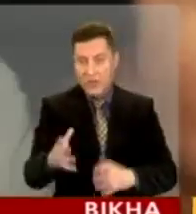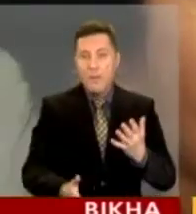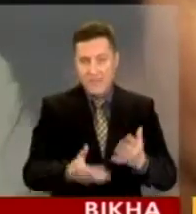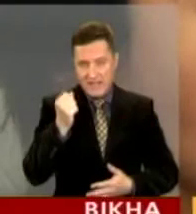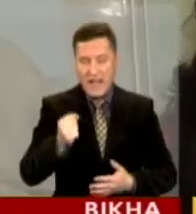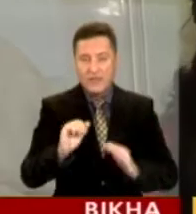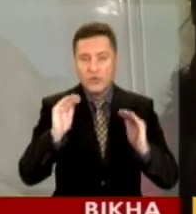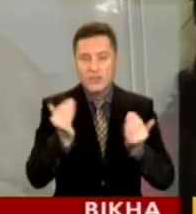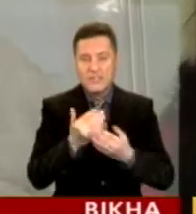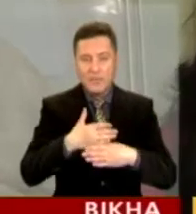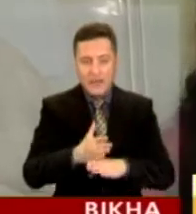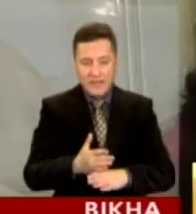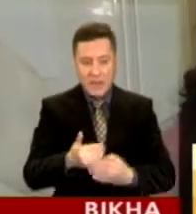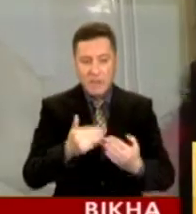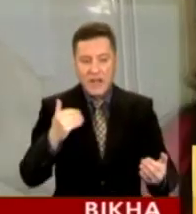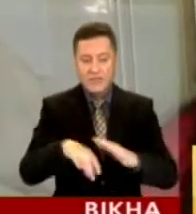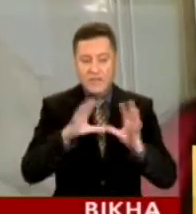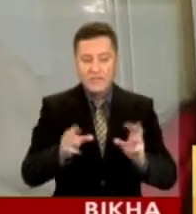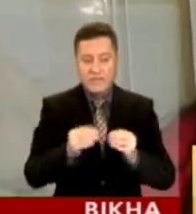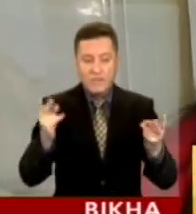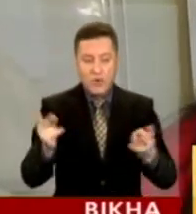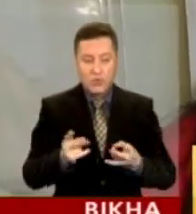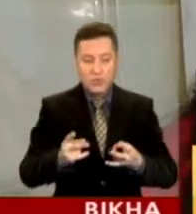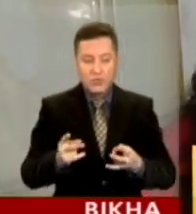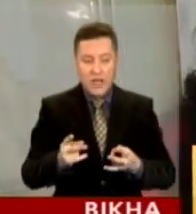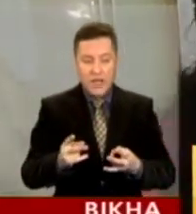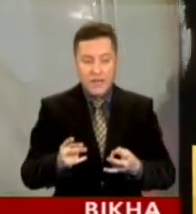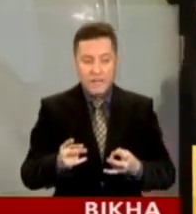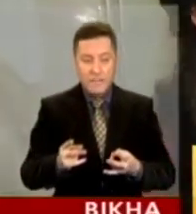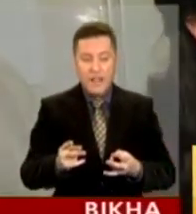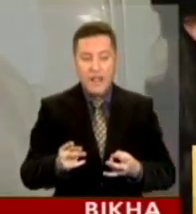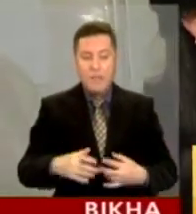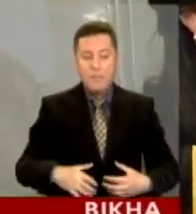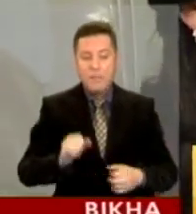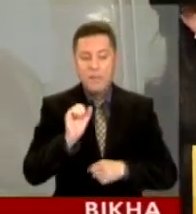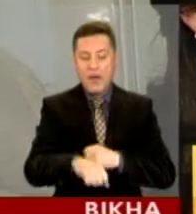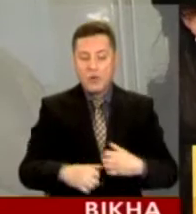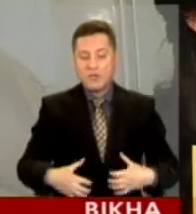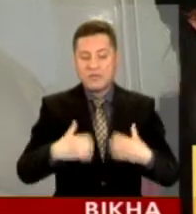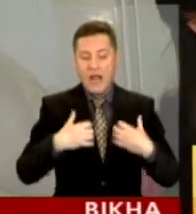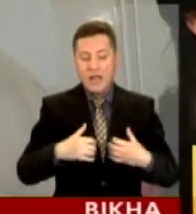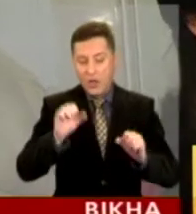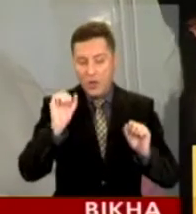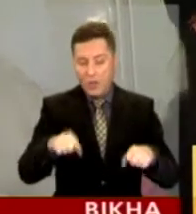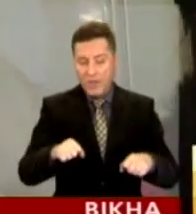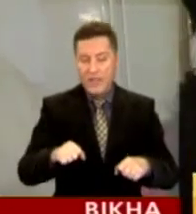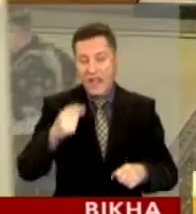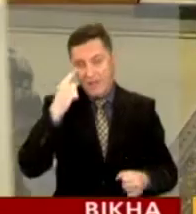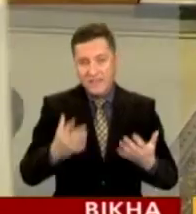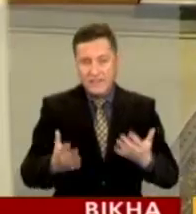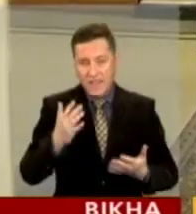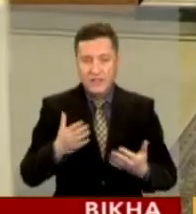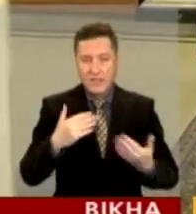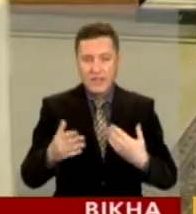підтримують сепаратистів. Прежде всього, потрібно побороти любые страхи і вміти взвішено підходити к поняттю спора.